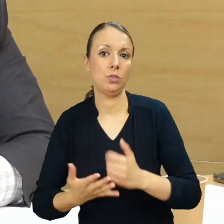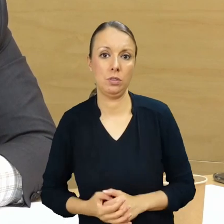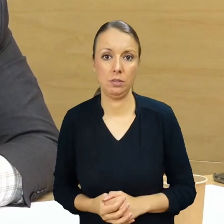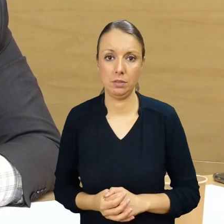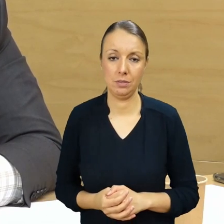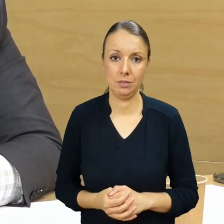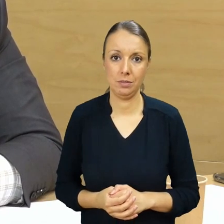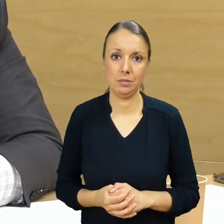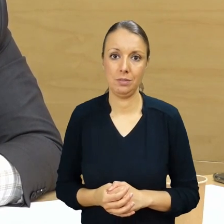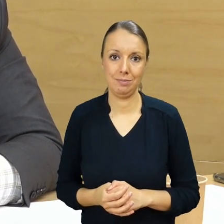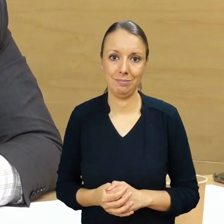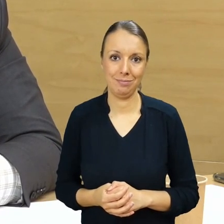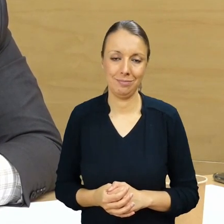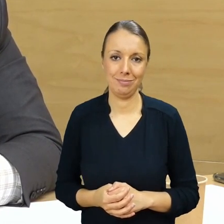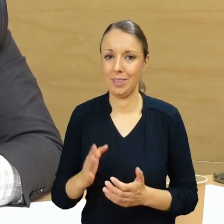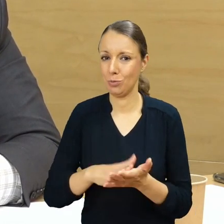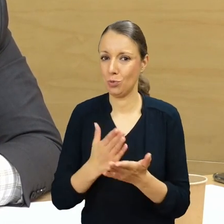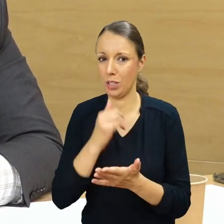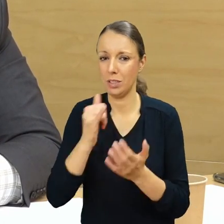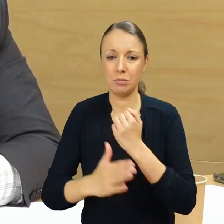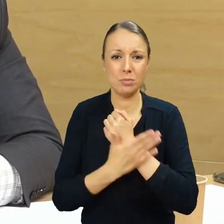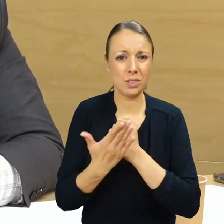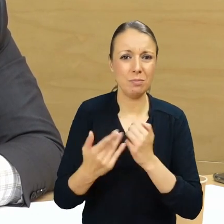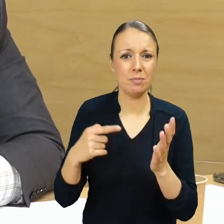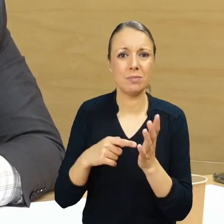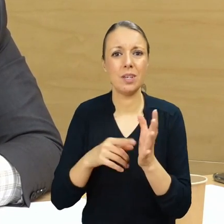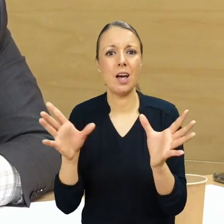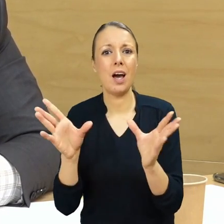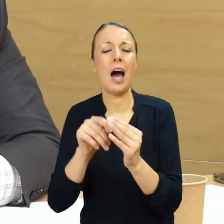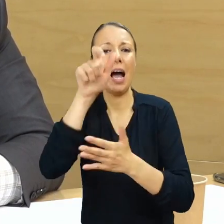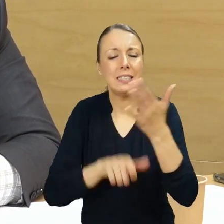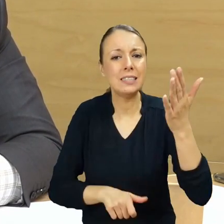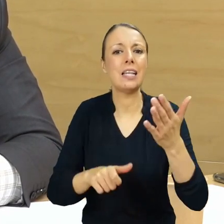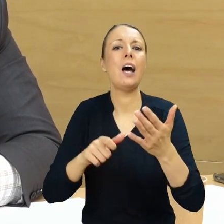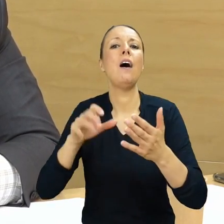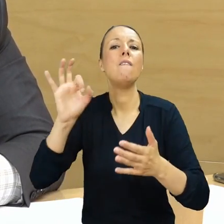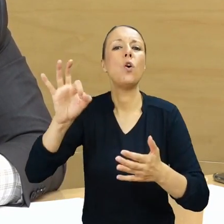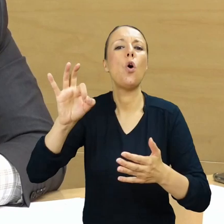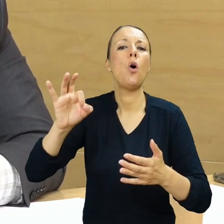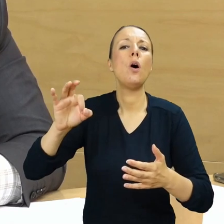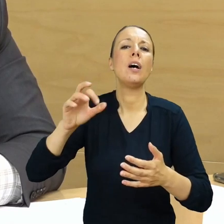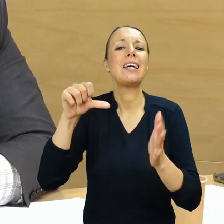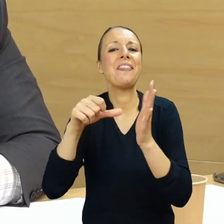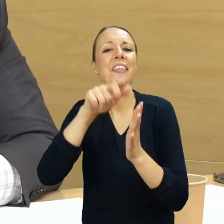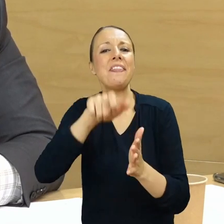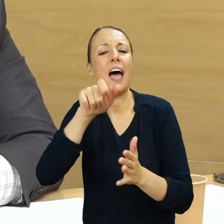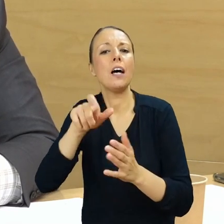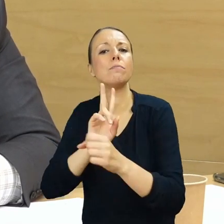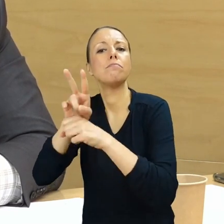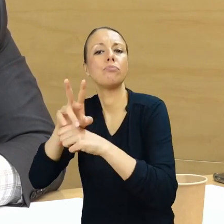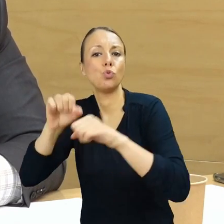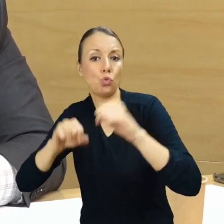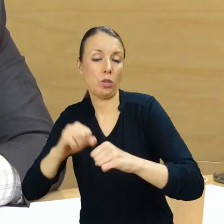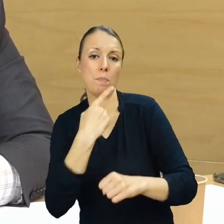pod sławnymi już listami kandydatów do Krajowej Rady Sądownictwa i prezes NSA mówi, nie dam, bo